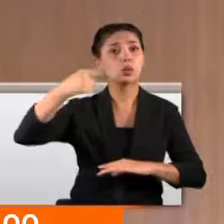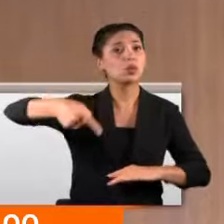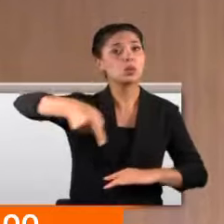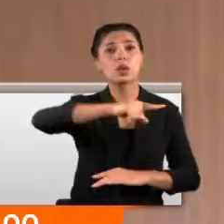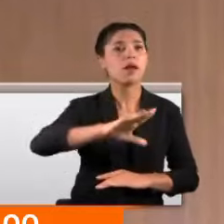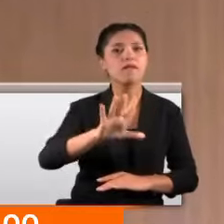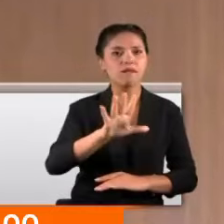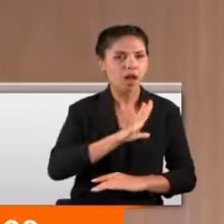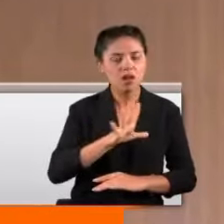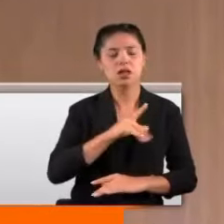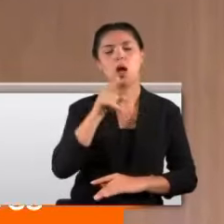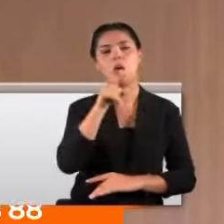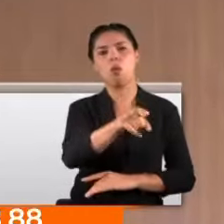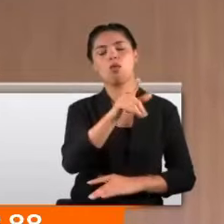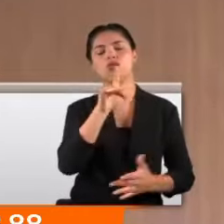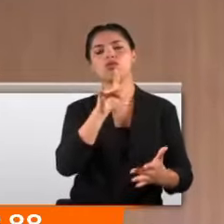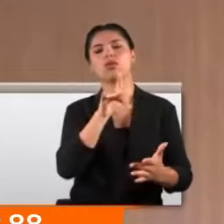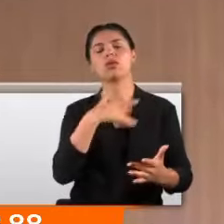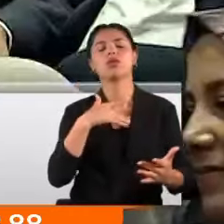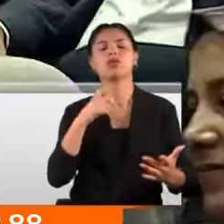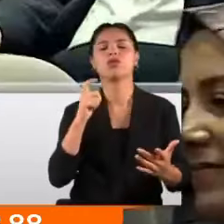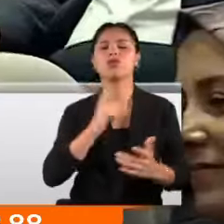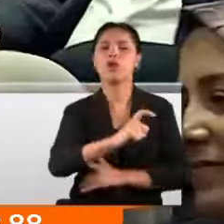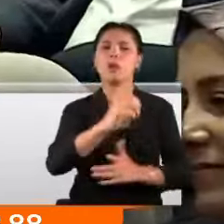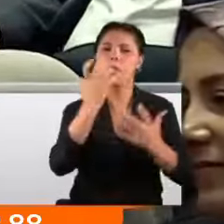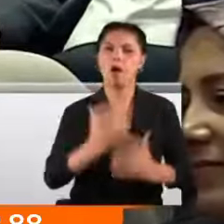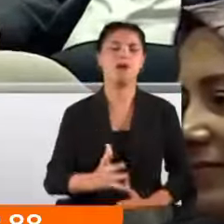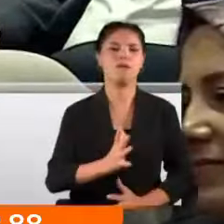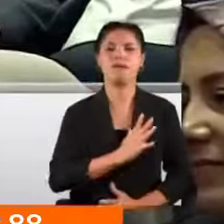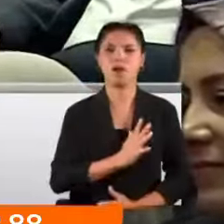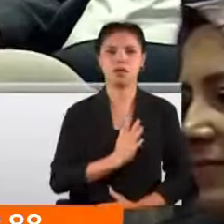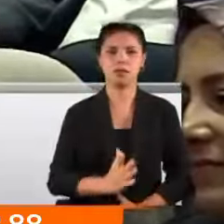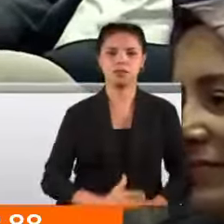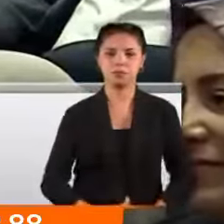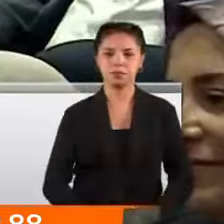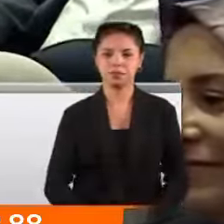geçirenin gözünün yaşına bakmayız.